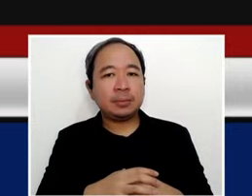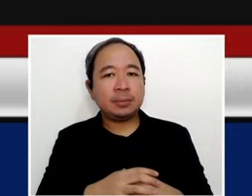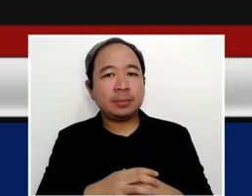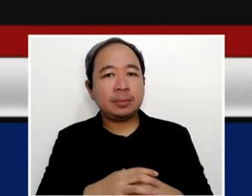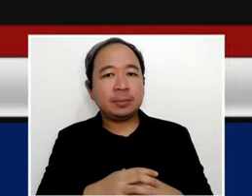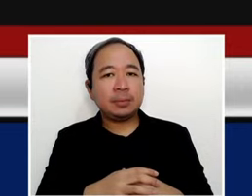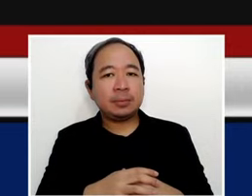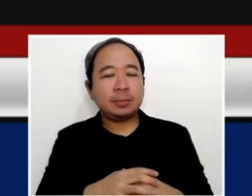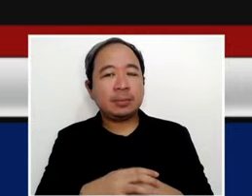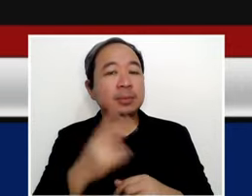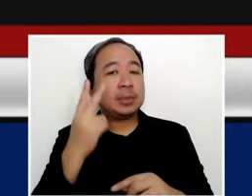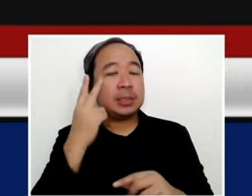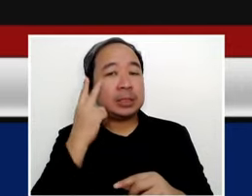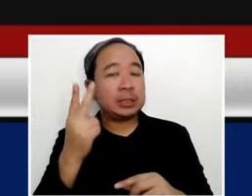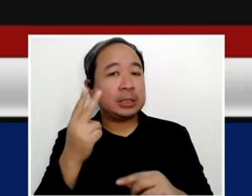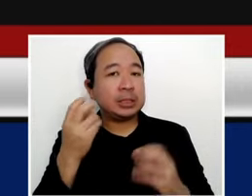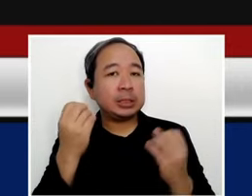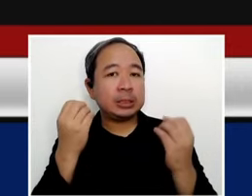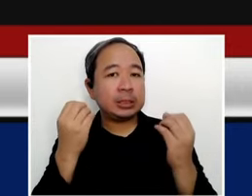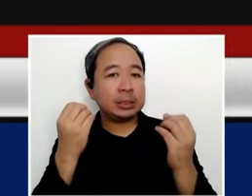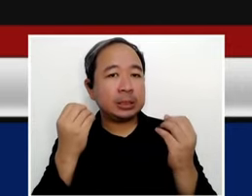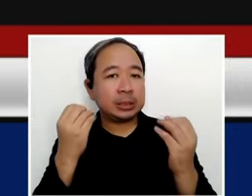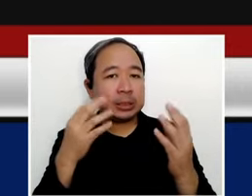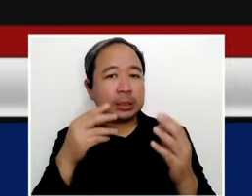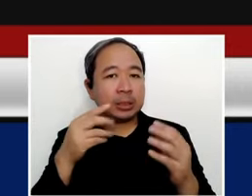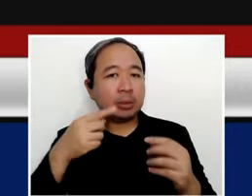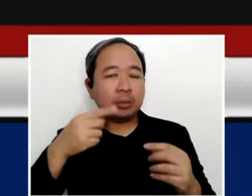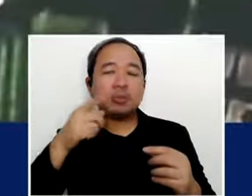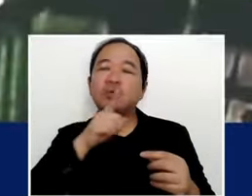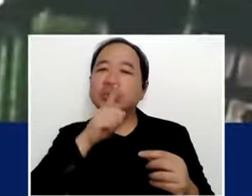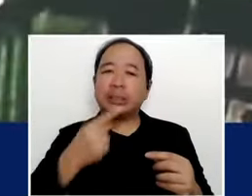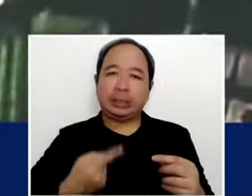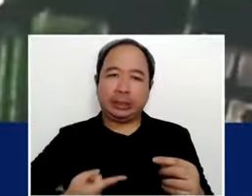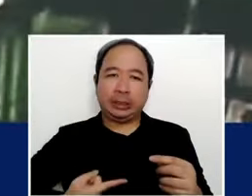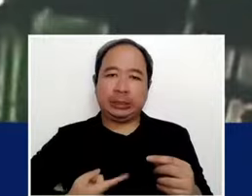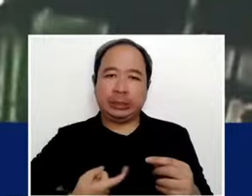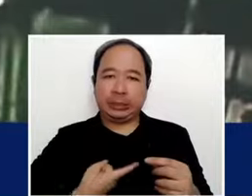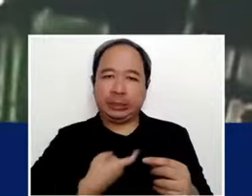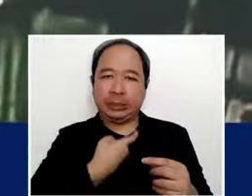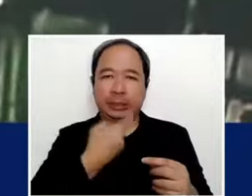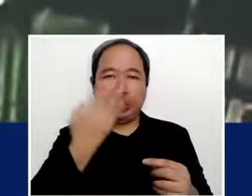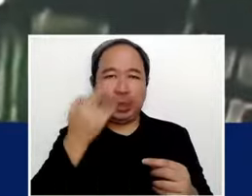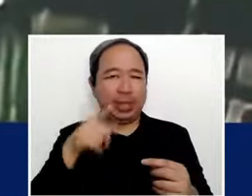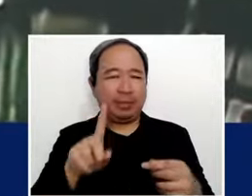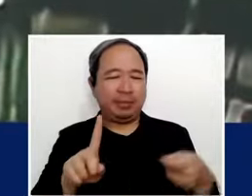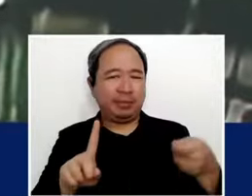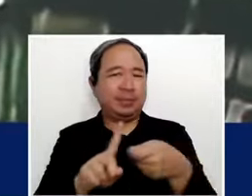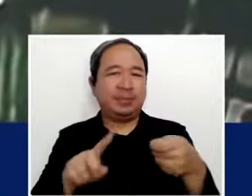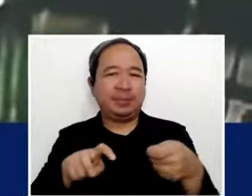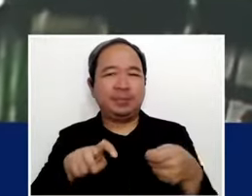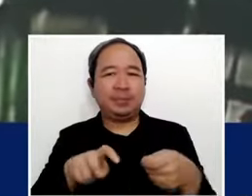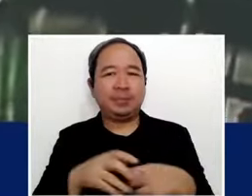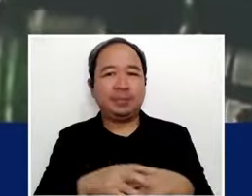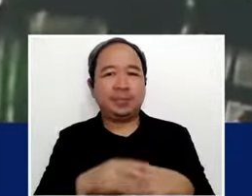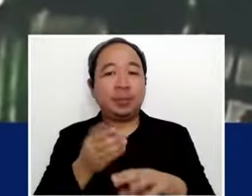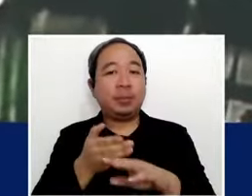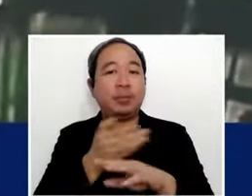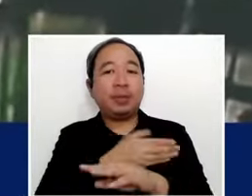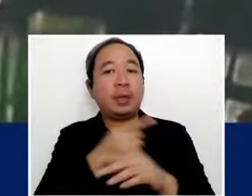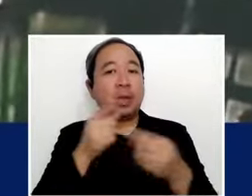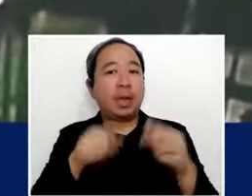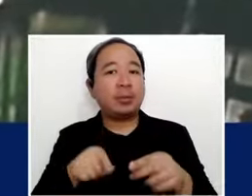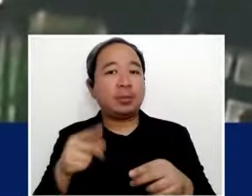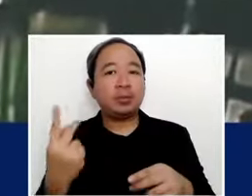3 years pa lang sa amin, owned namin yung aso. Para sa amin, masakit po talaga. Bago ang insidente, nakita sa CCTV na kinagat ng